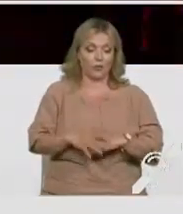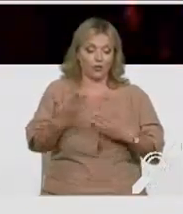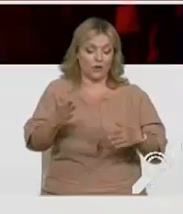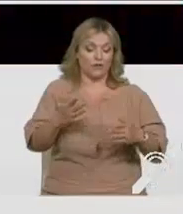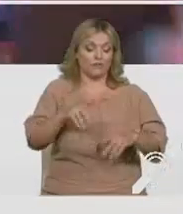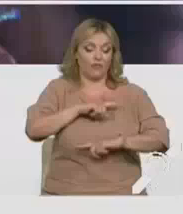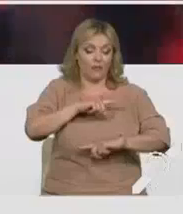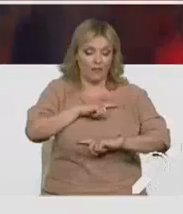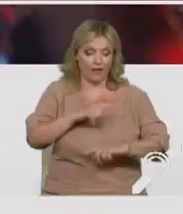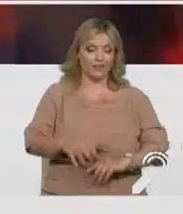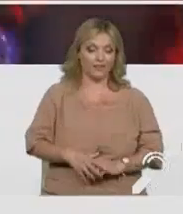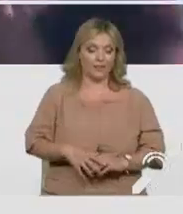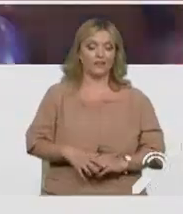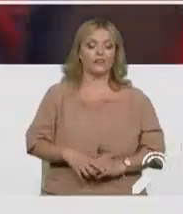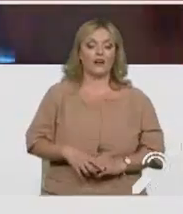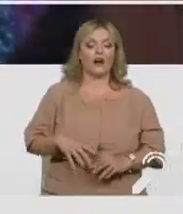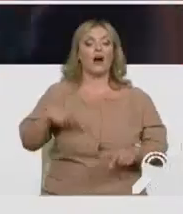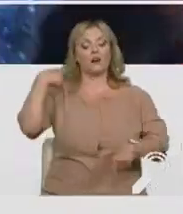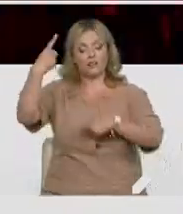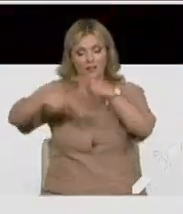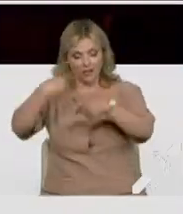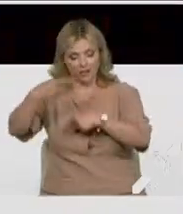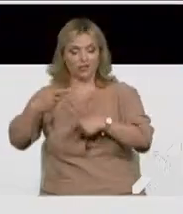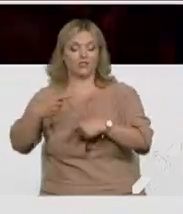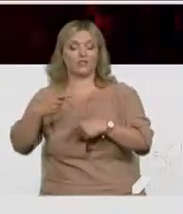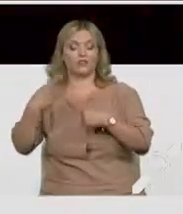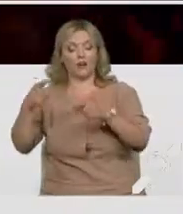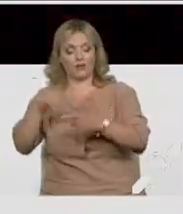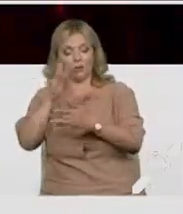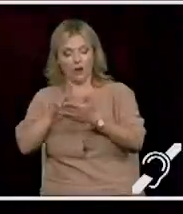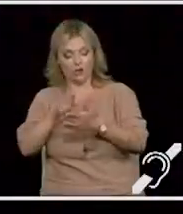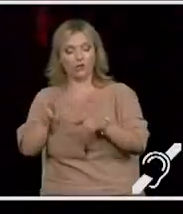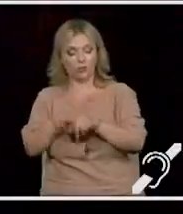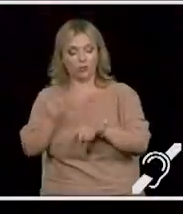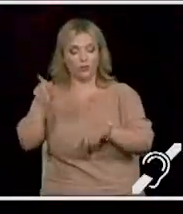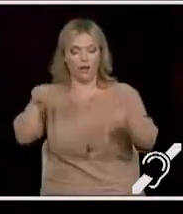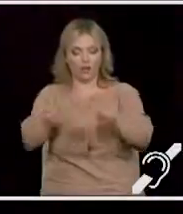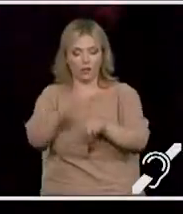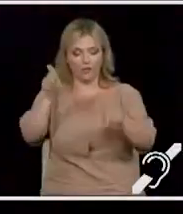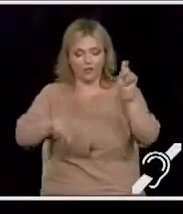litoral va continua. Peste câteva zile, în Costinești, va începe Beach Please.